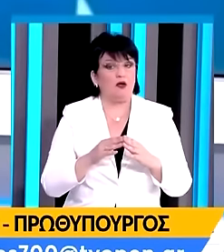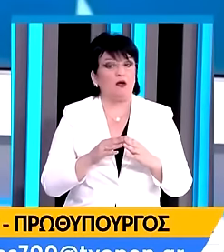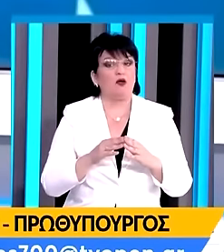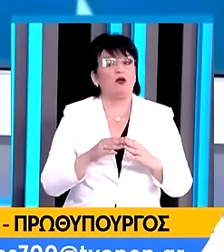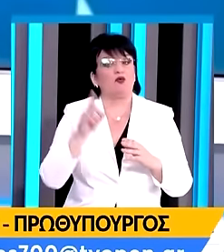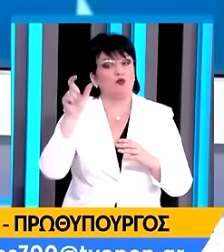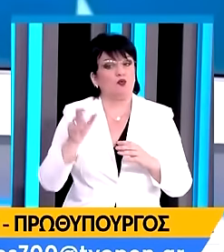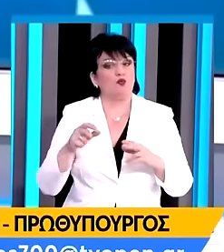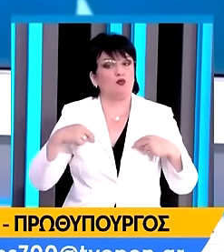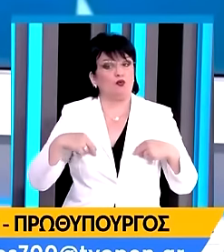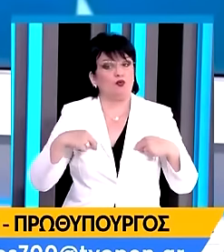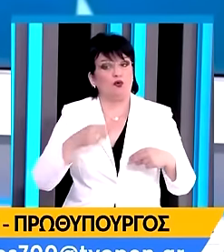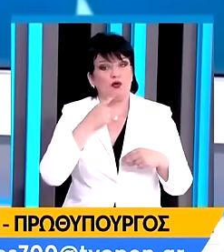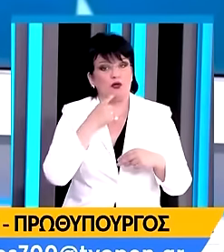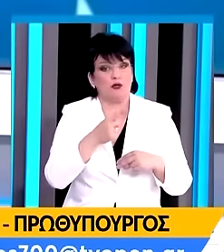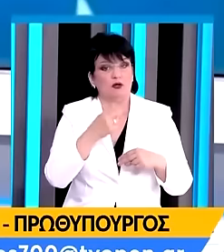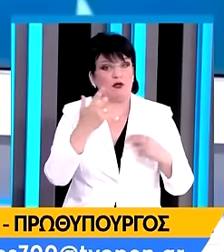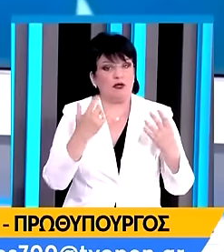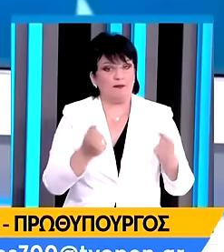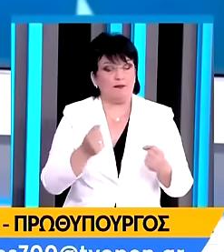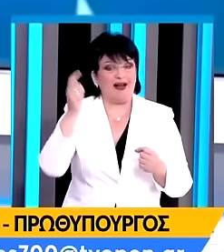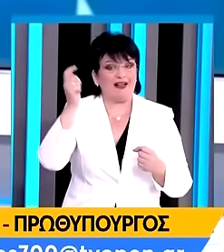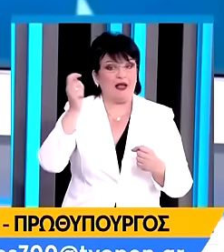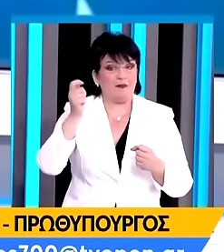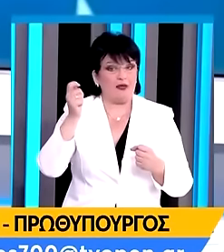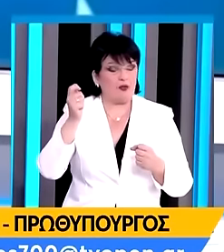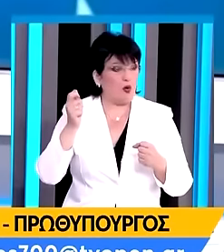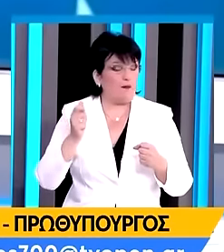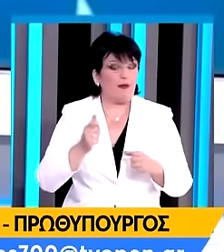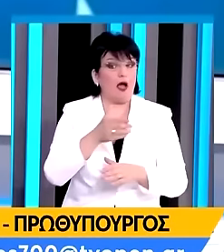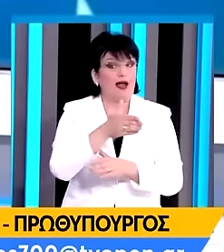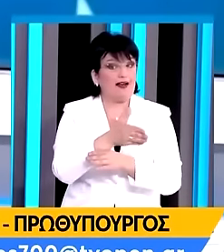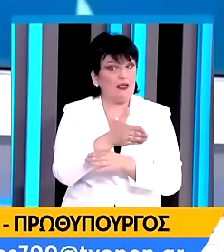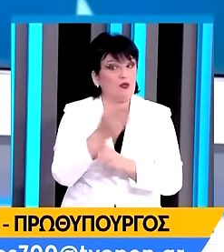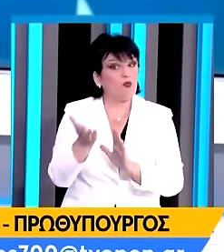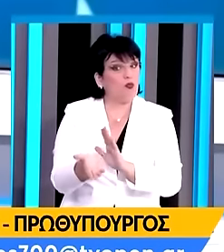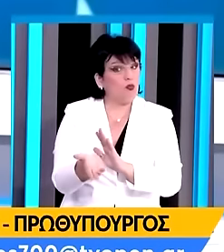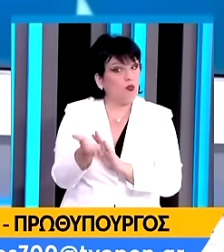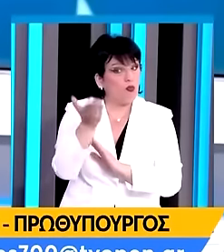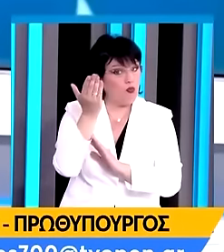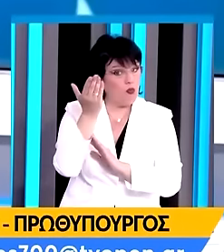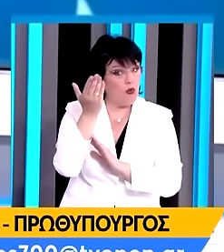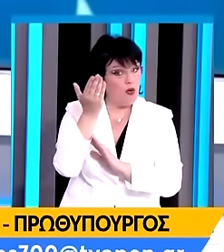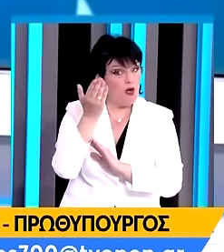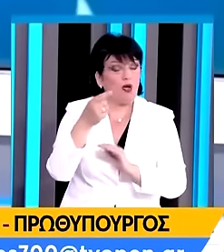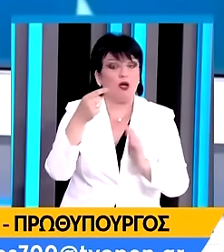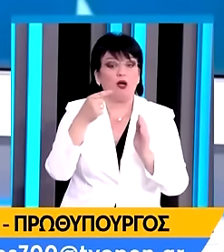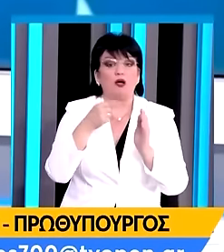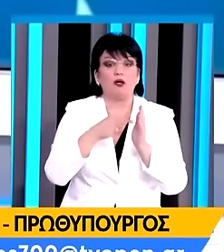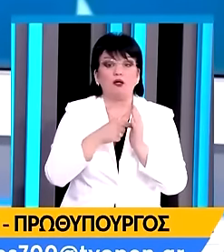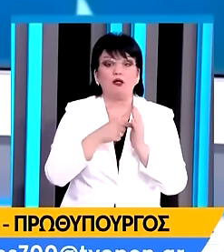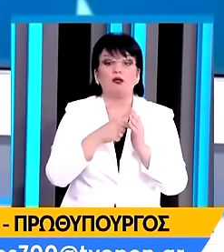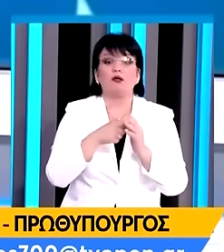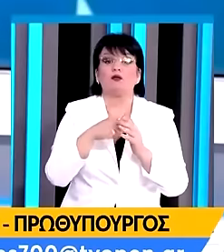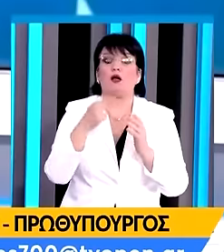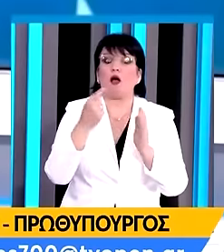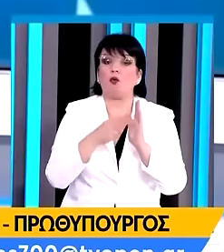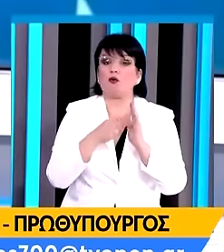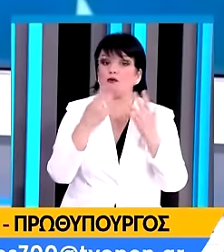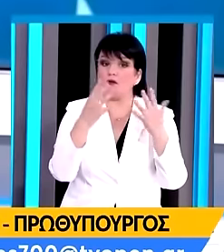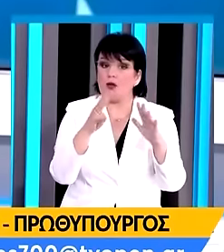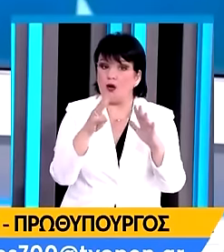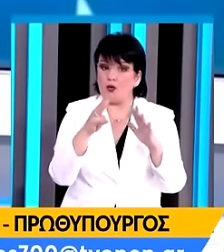ίδιος, υπάρχει φοιτητικό επίδομα ενοικίου, το οποίο εμείς το αυξήσαμε. Το πήγαμε από τα 1.000 στα 1.500 ευρώ και σε